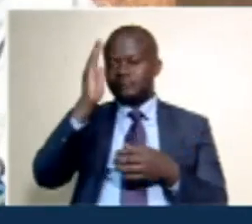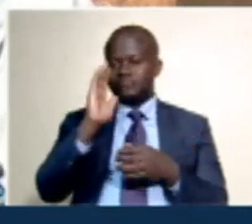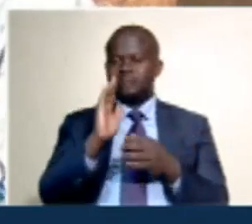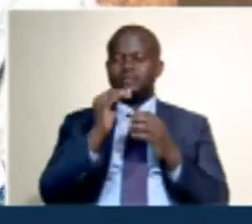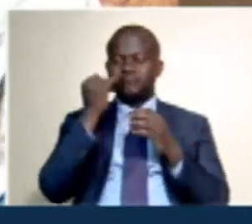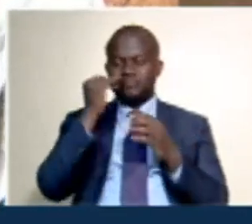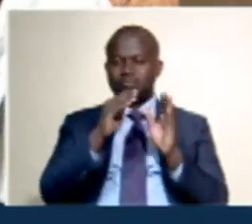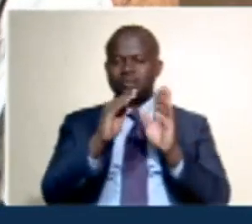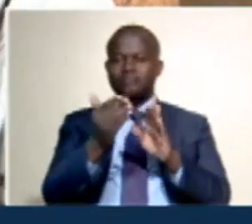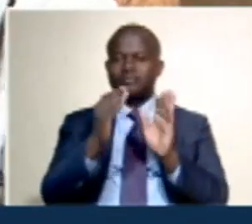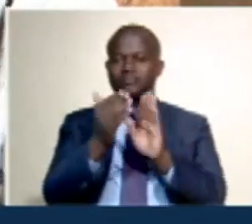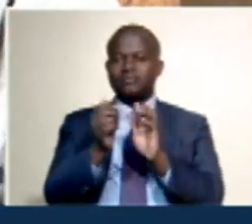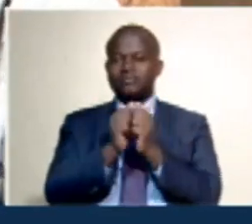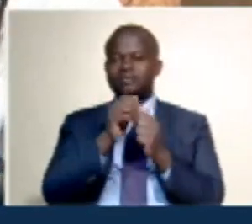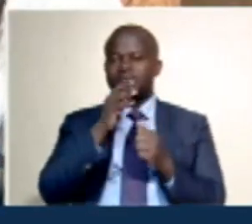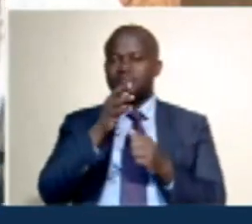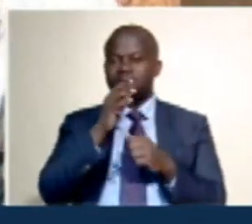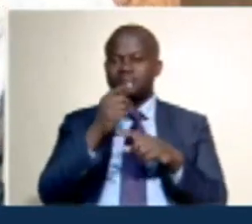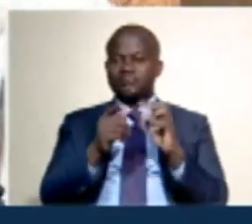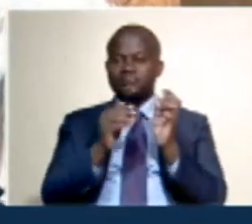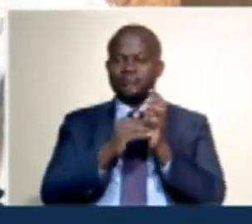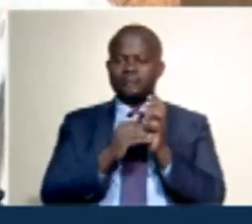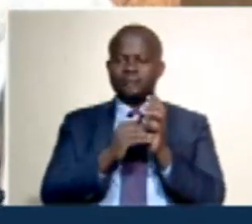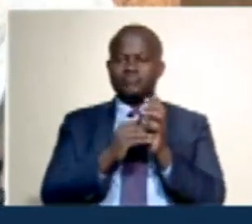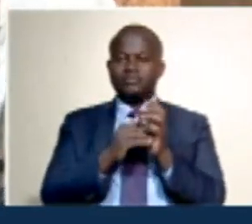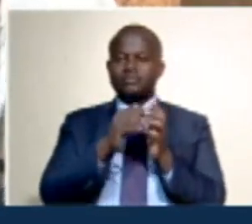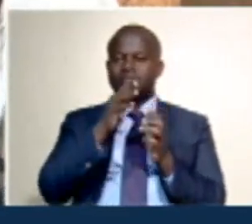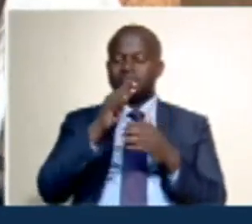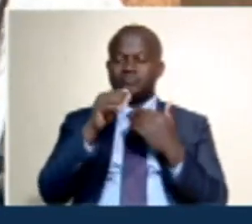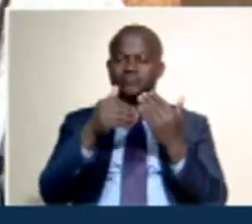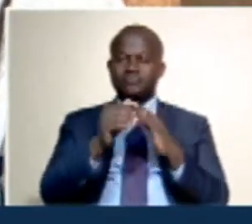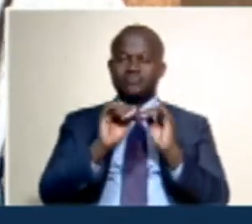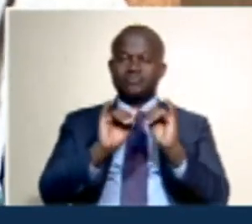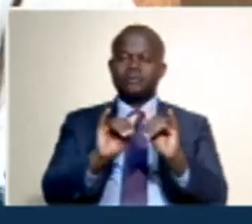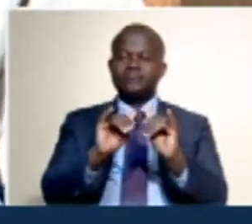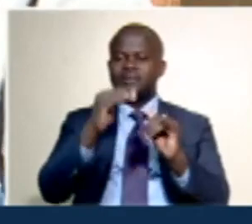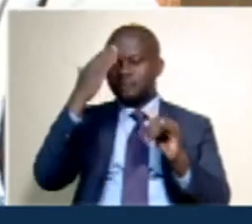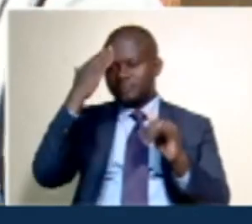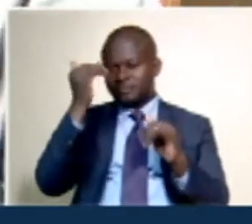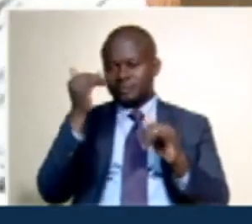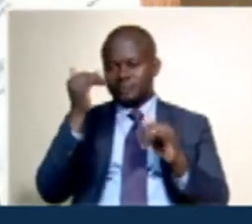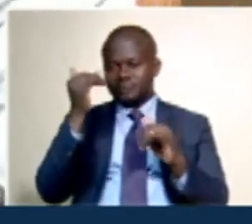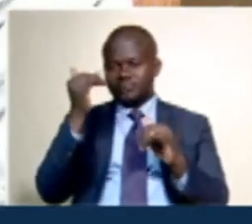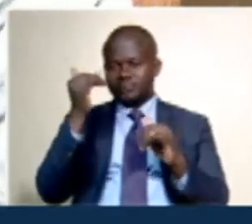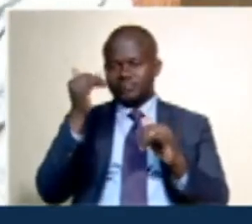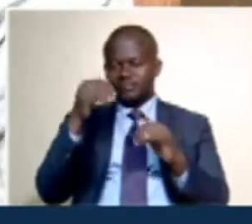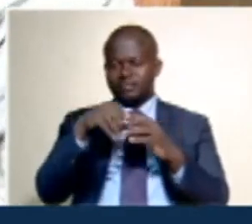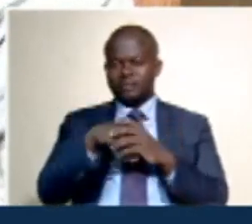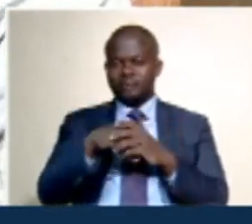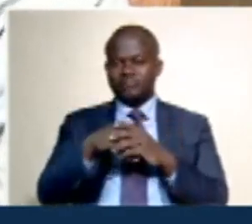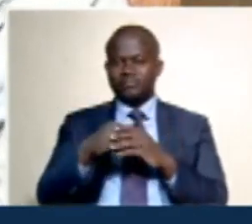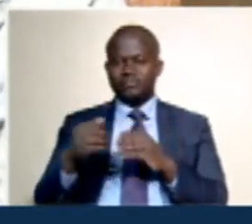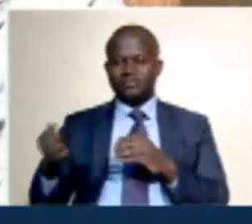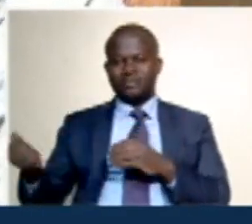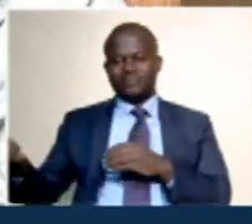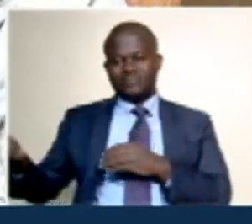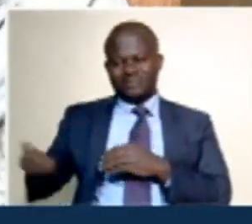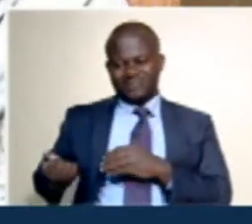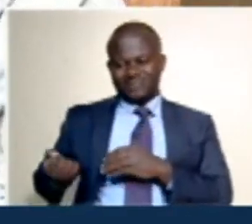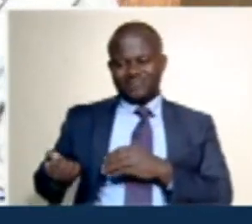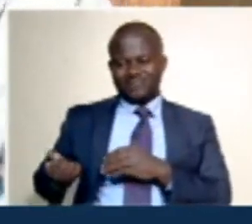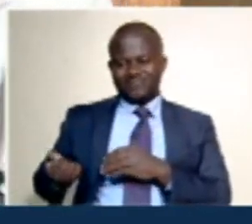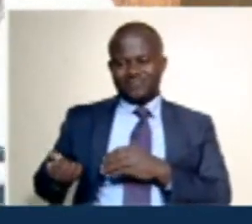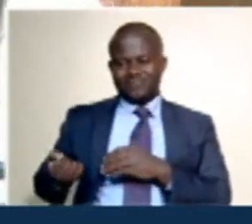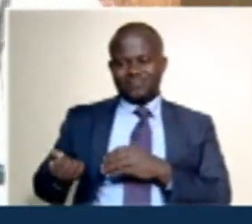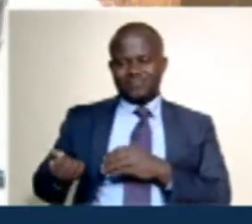iyo mpfa ngapfana na mama mama ubundi yasigiraga iki ntangije umwahita nkubitamo icumu ahangaha